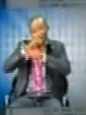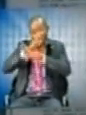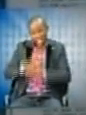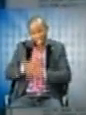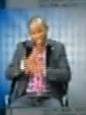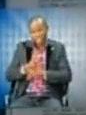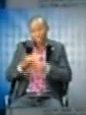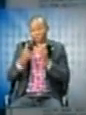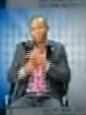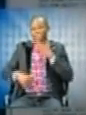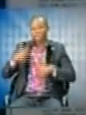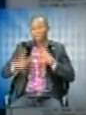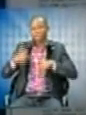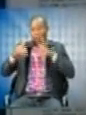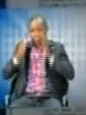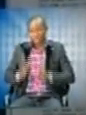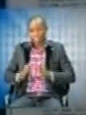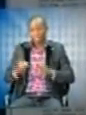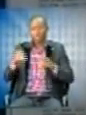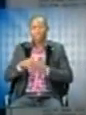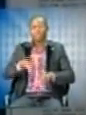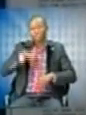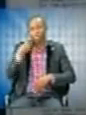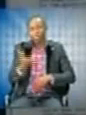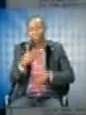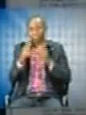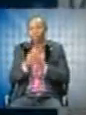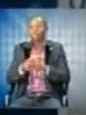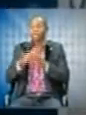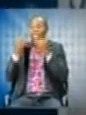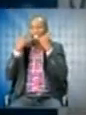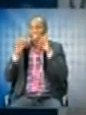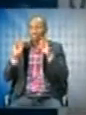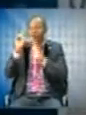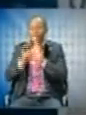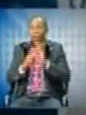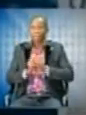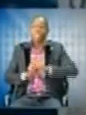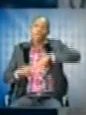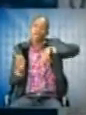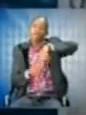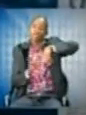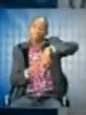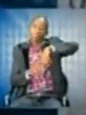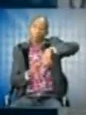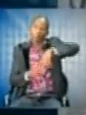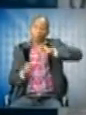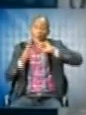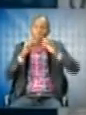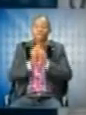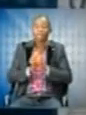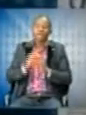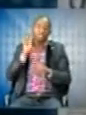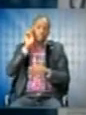les combattants en termes de logistique ou de renseignement. Et en sport, toujours commente le journal Kiproko, le